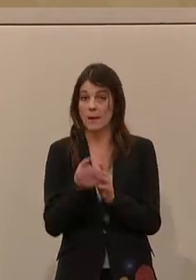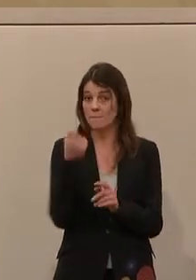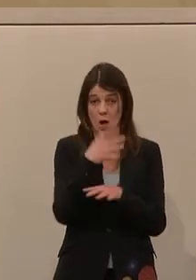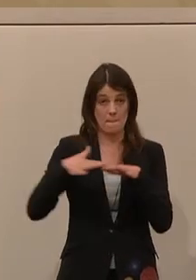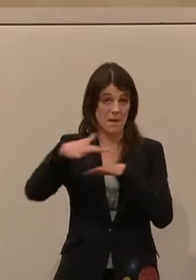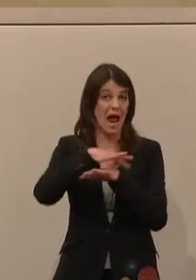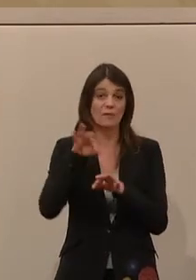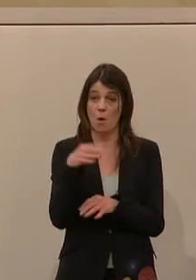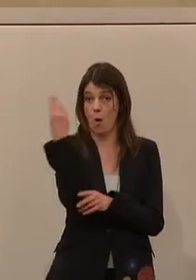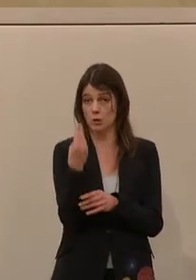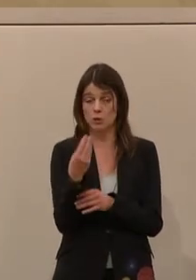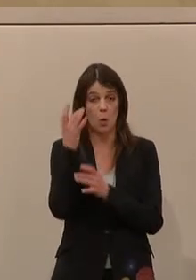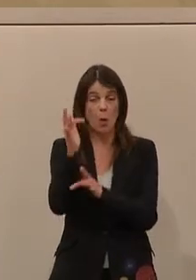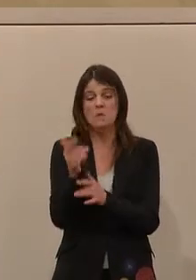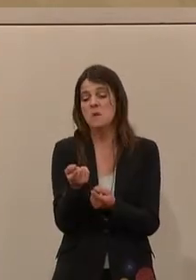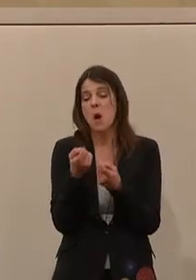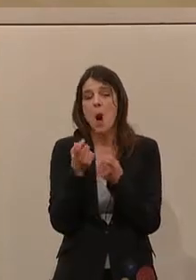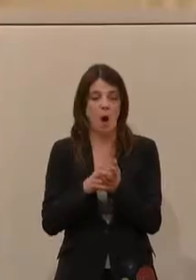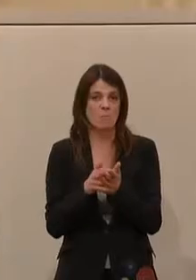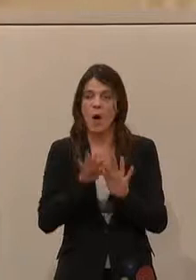Bereich Kunst und Kultur voranbringen werden. Vielen Dank.